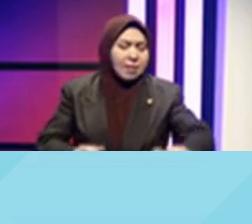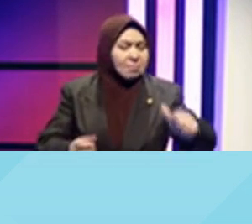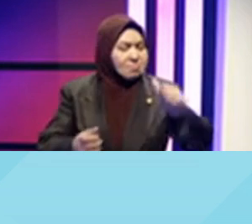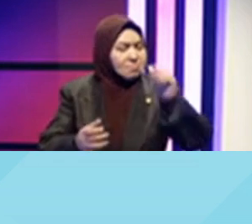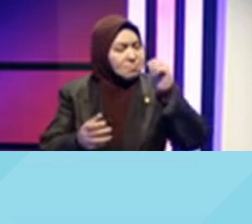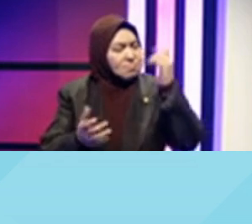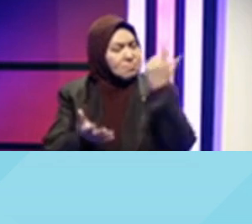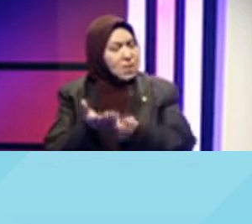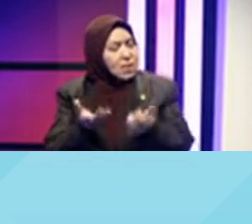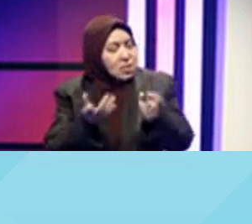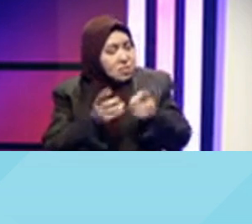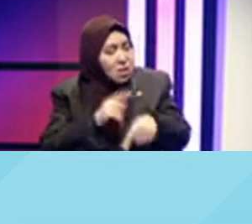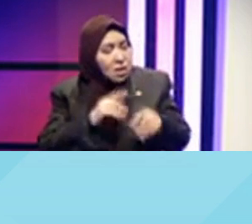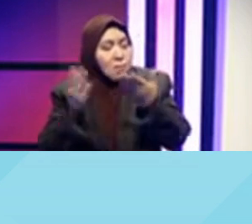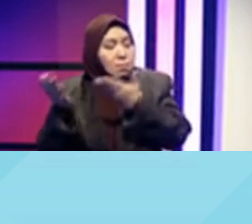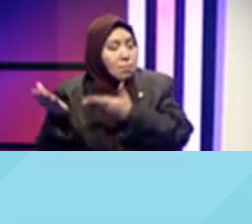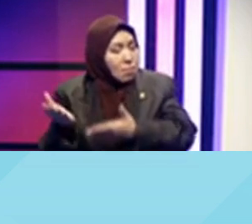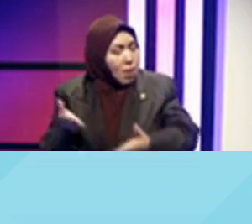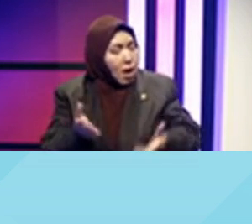أمثالهم